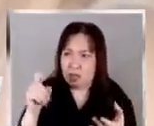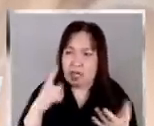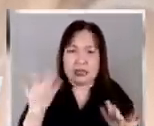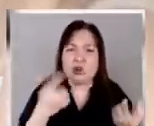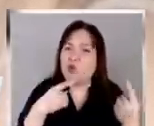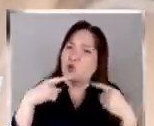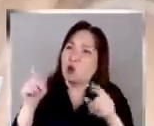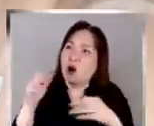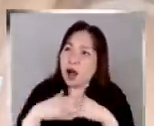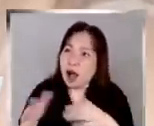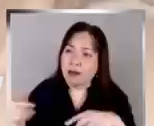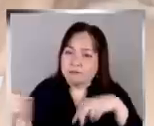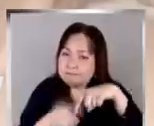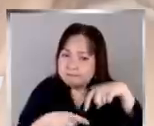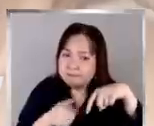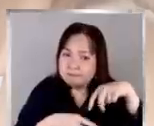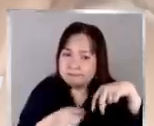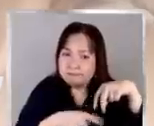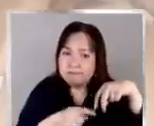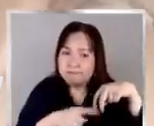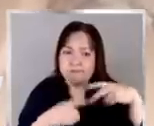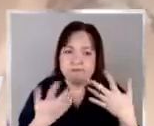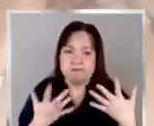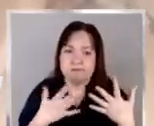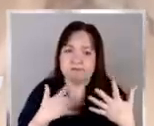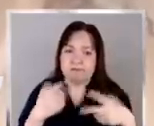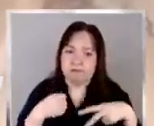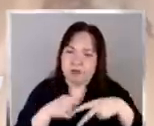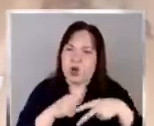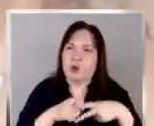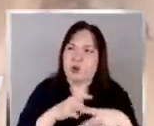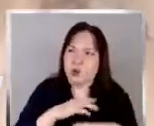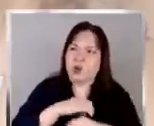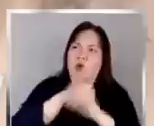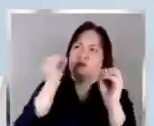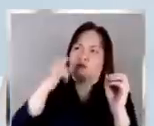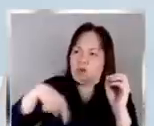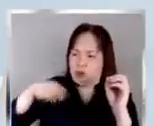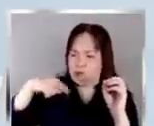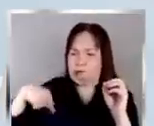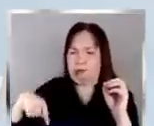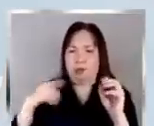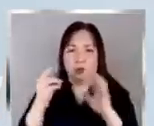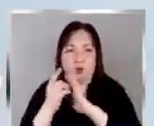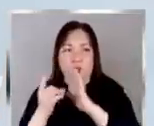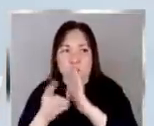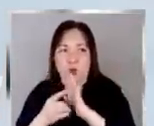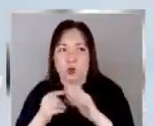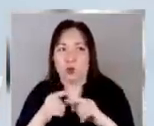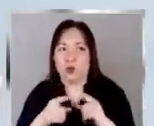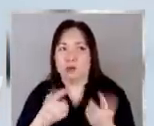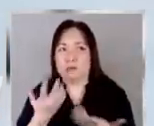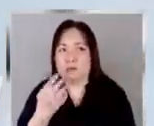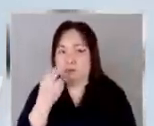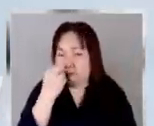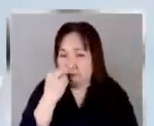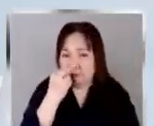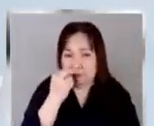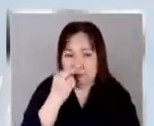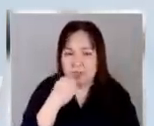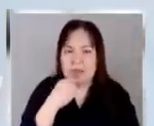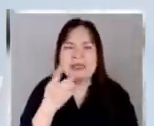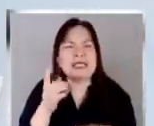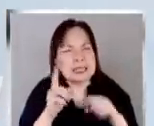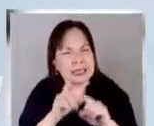pagkatapos ng initiation dahil baka mahalata raw sila ng mga kasamahan sa dorm. Ang pabirong sagot ng kausap, depende